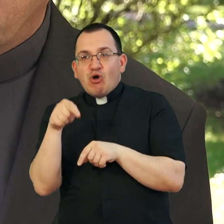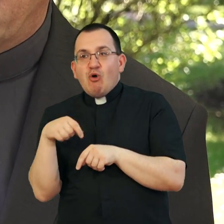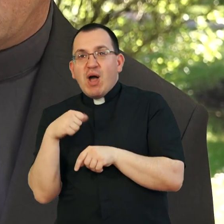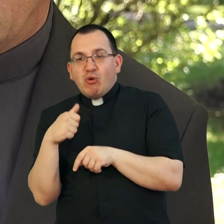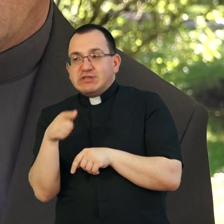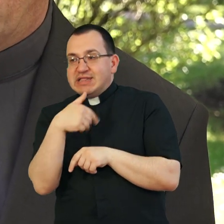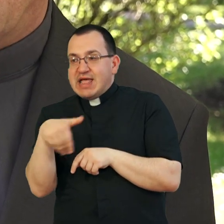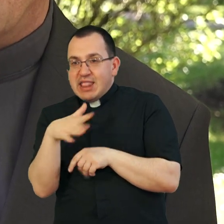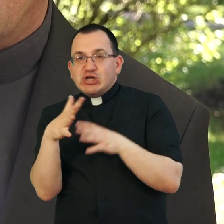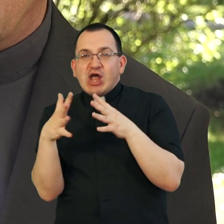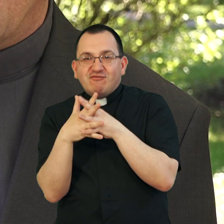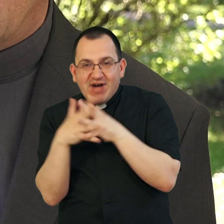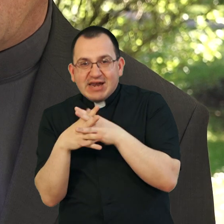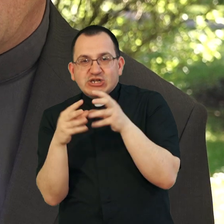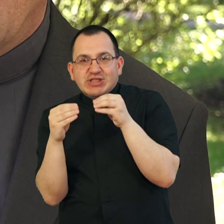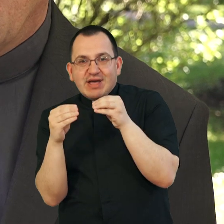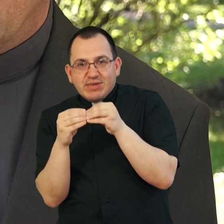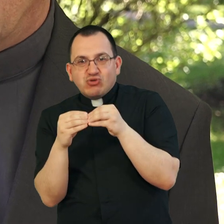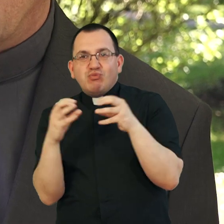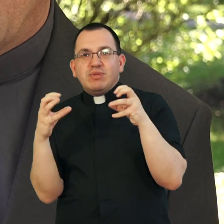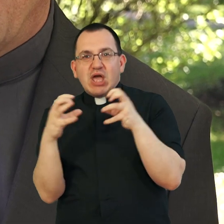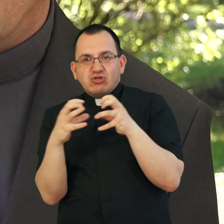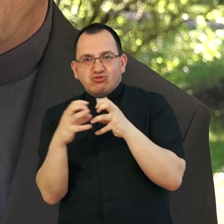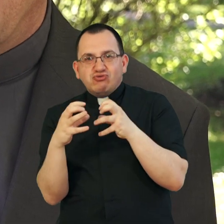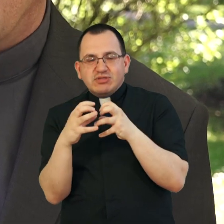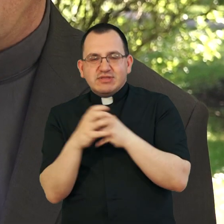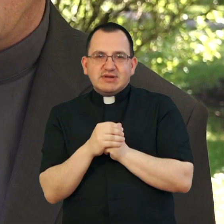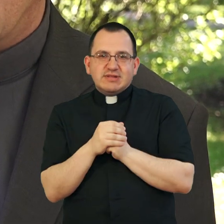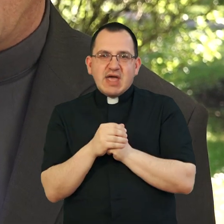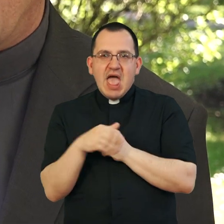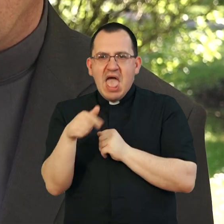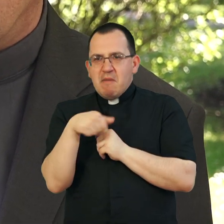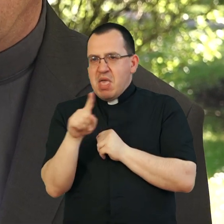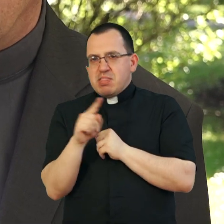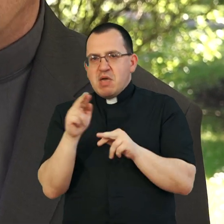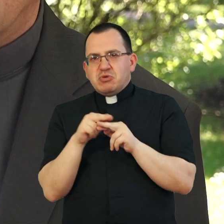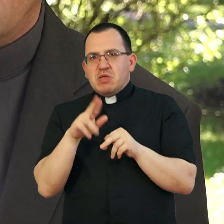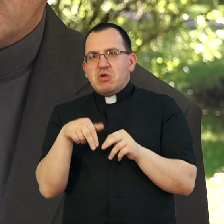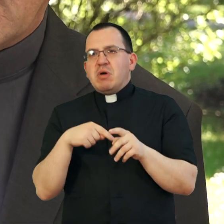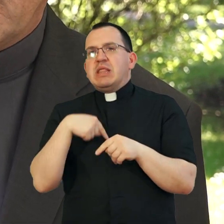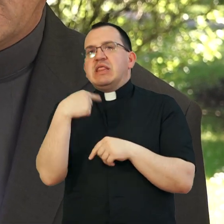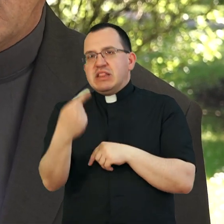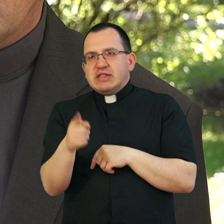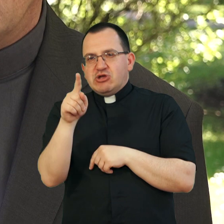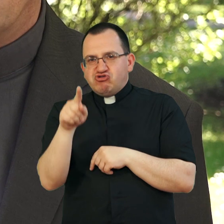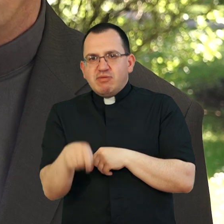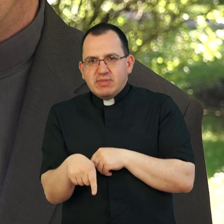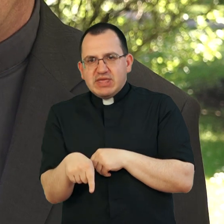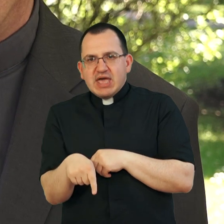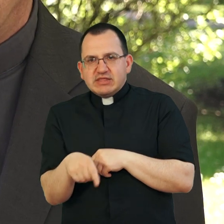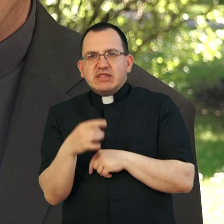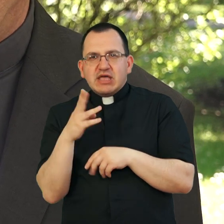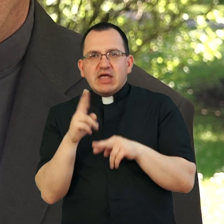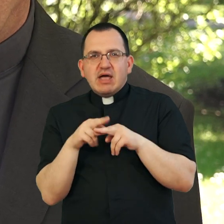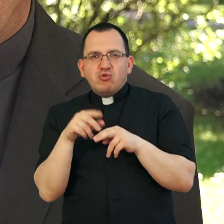naš biskupijski obiteljski susret, budući da ga nećemo imati za mjesec dana kada će biti svjetski susret obitelji u Rimu i po